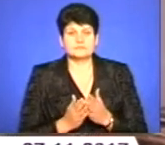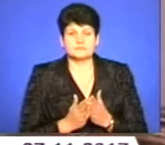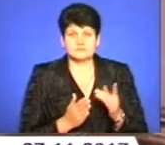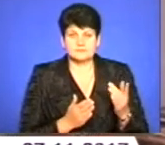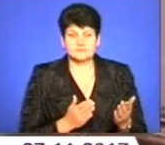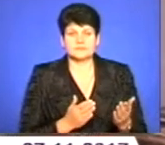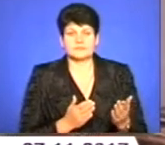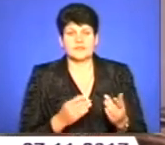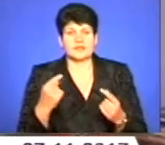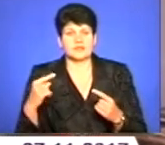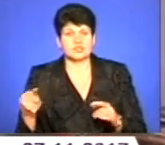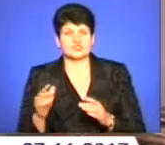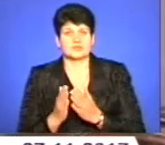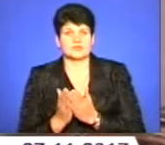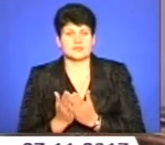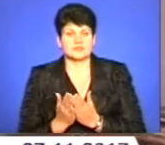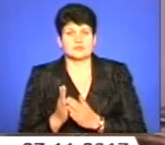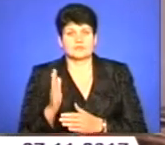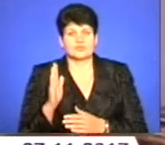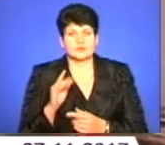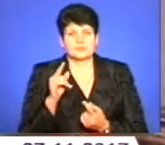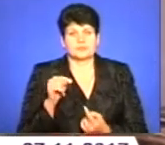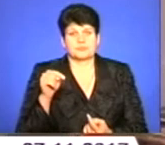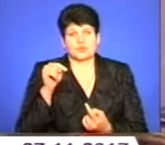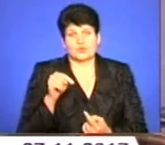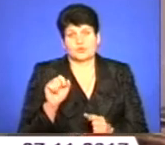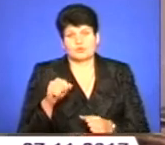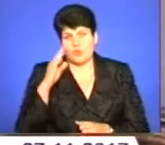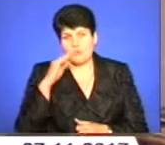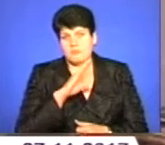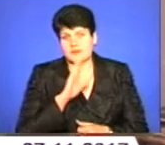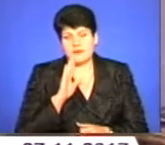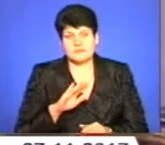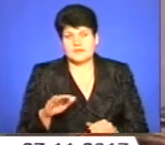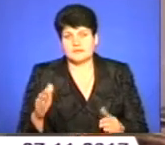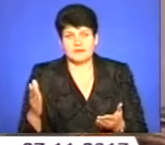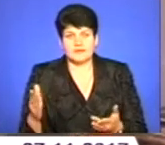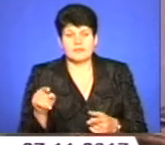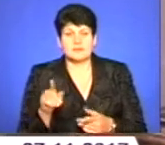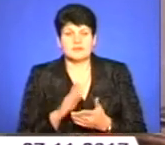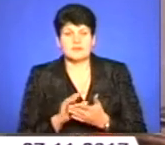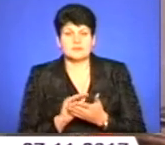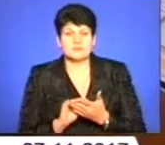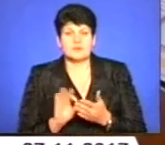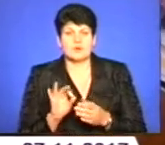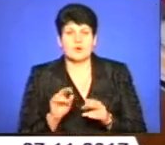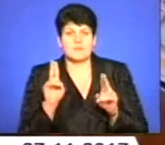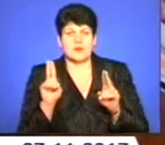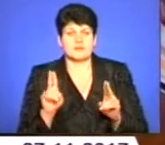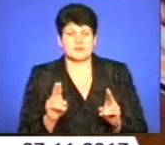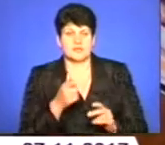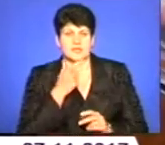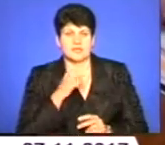Ну, і інша книжка буде підходити, навіть, можливо, і батькам дітей. Там йдеться про правила етикету.